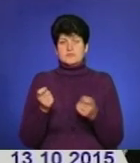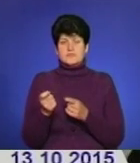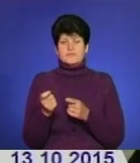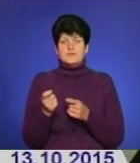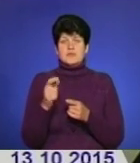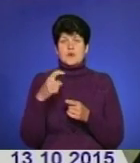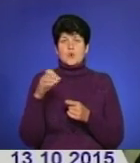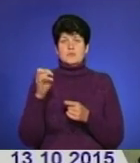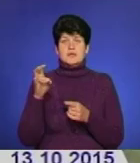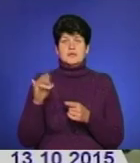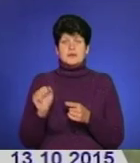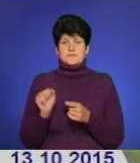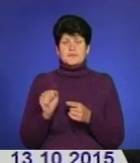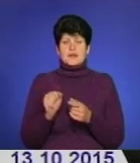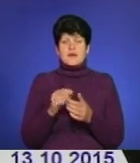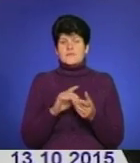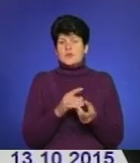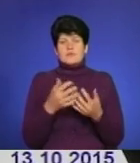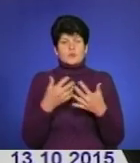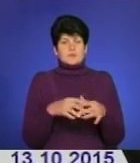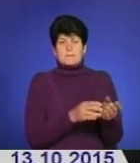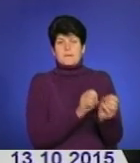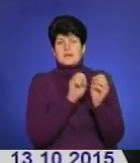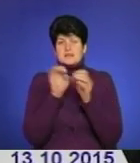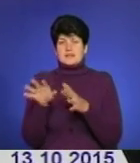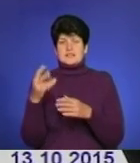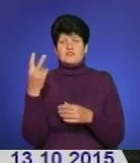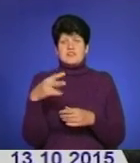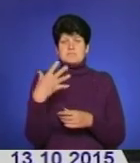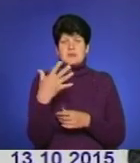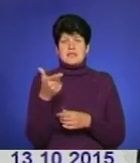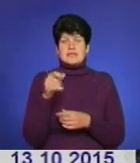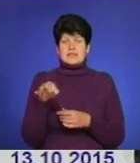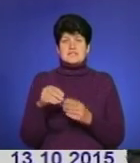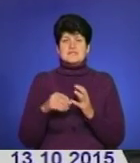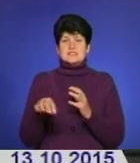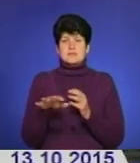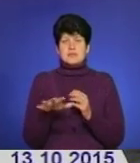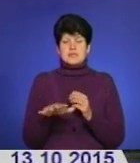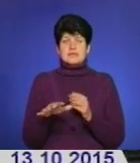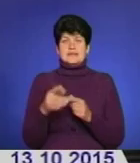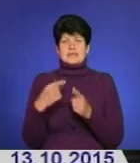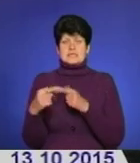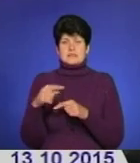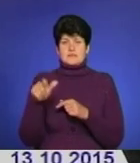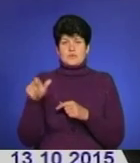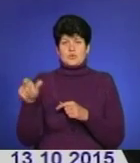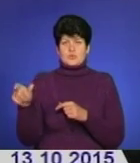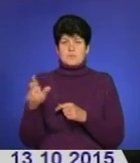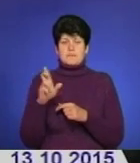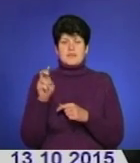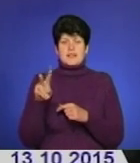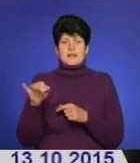адміністрації Хоптяна автоматично передати 25 гектарів землі назад громаді